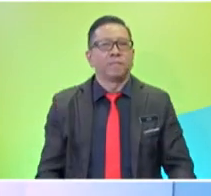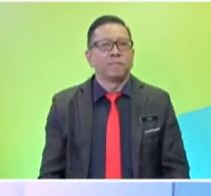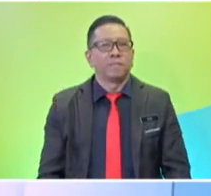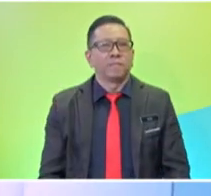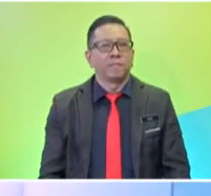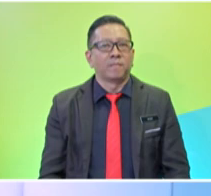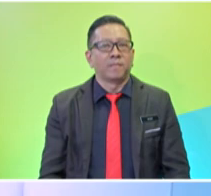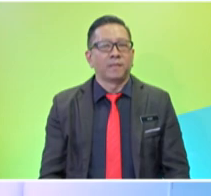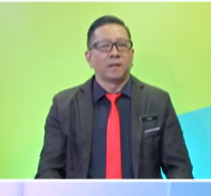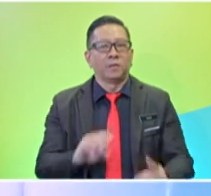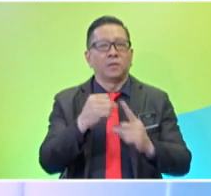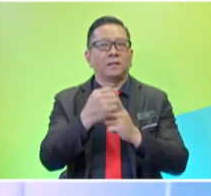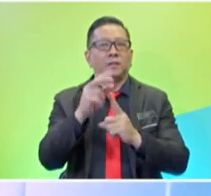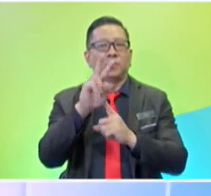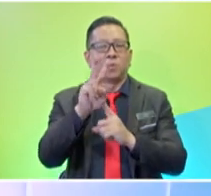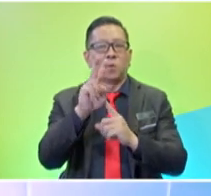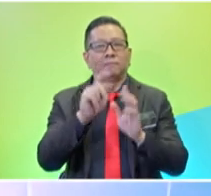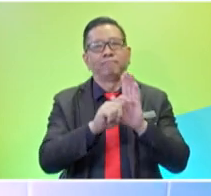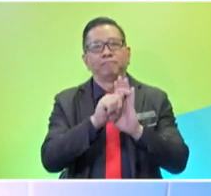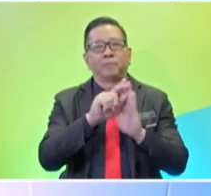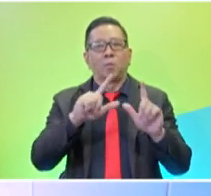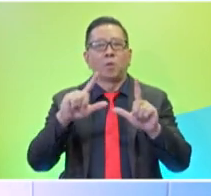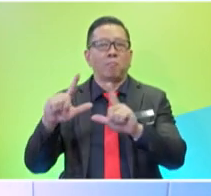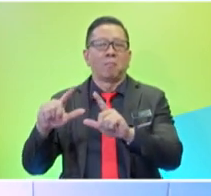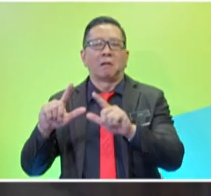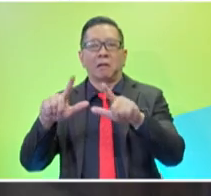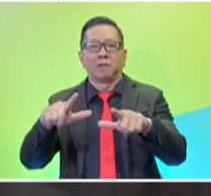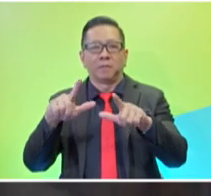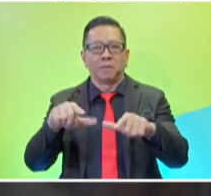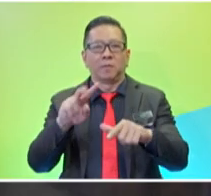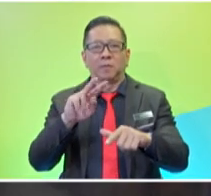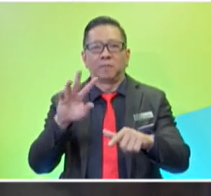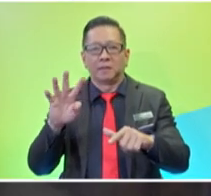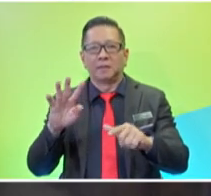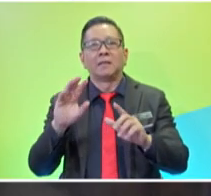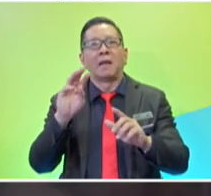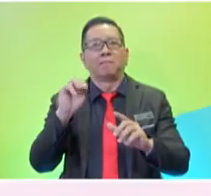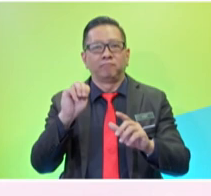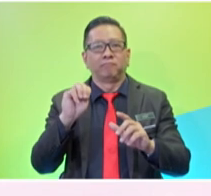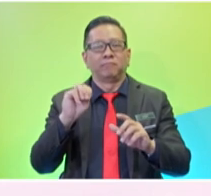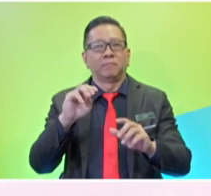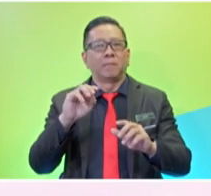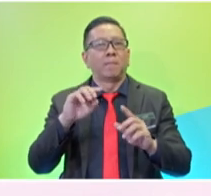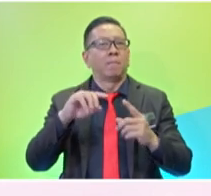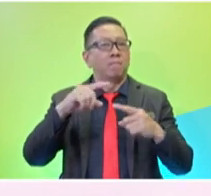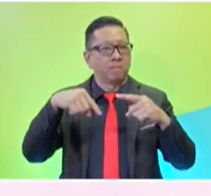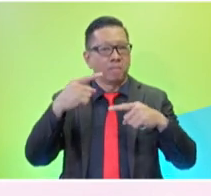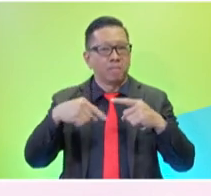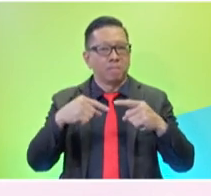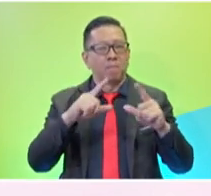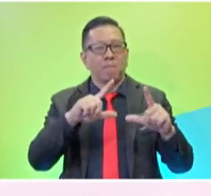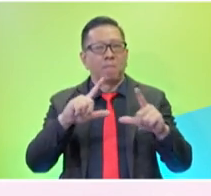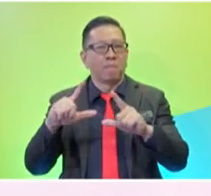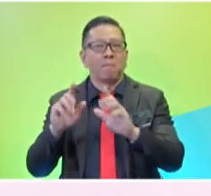ada tinggi 4 blok kayu yang disusun menegak ialah 24 cm Apabila laju menyusun 12 blok Kayu